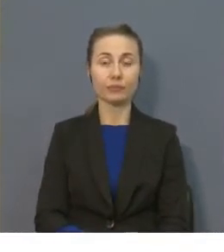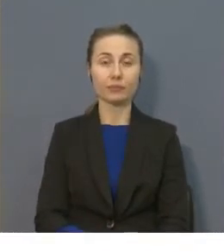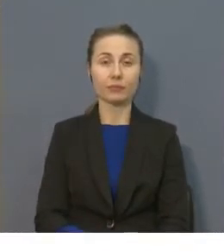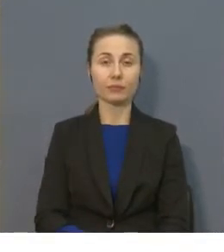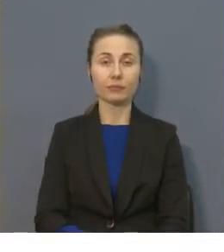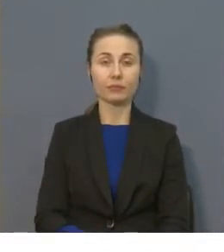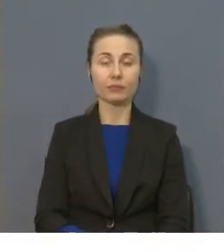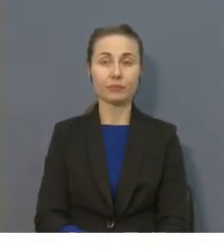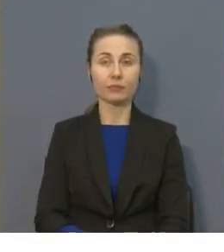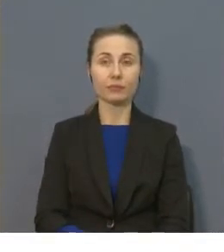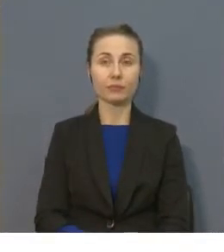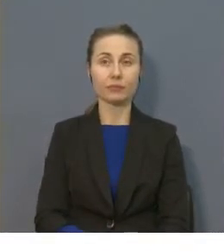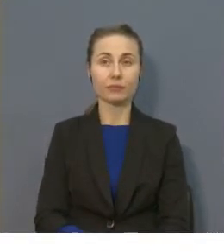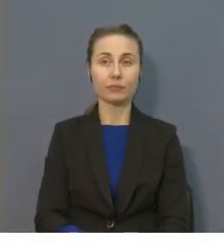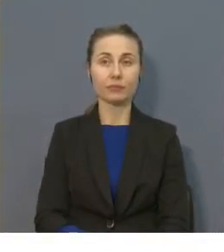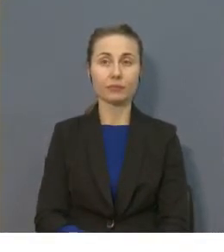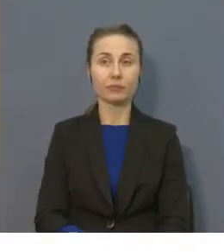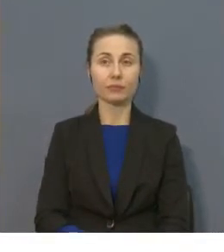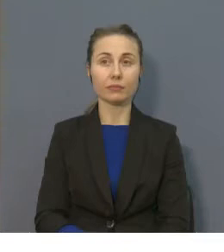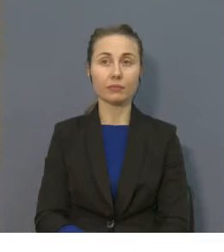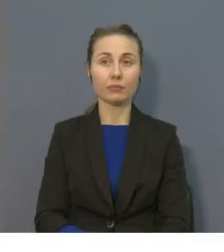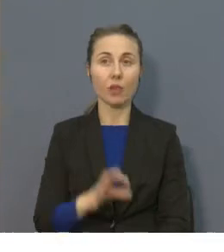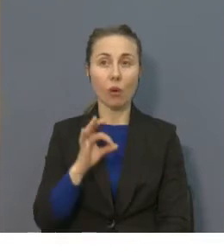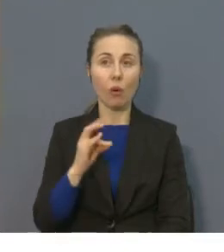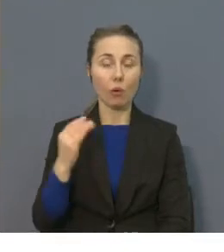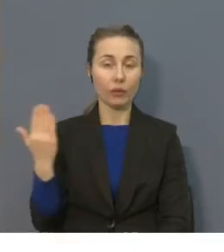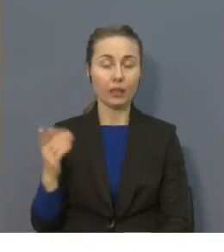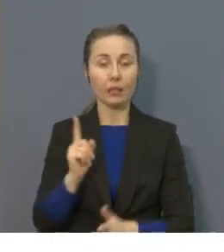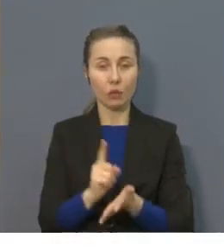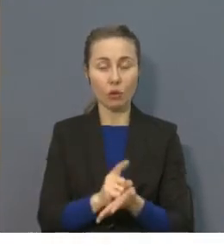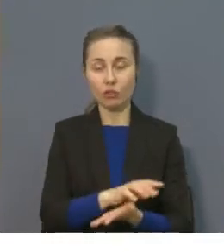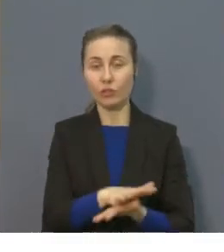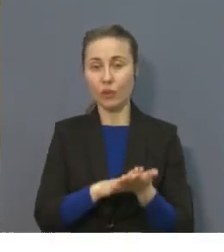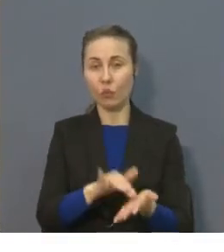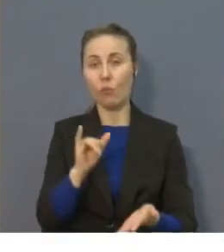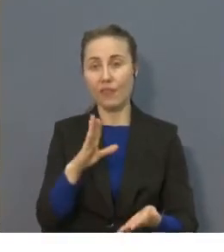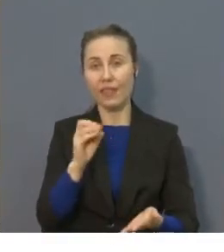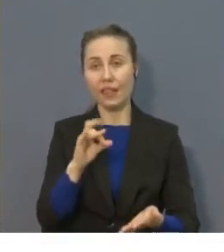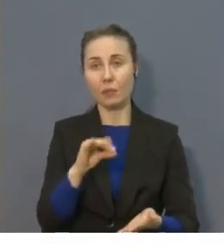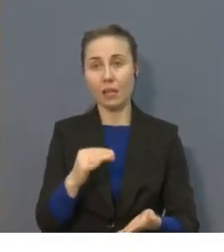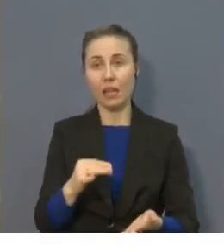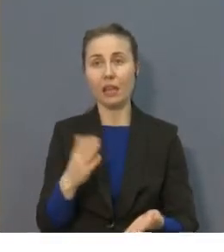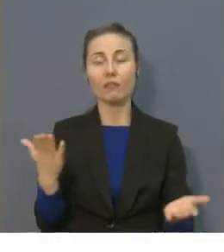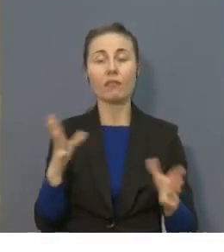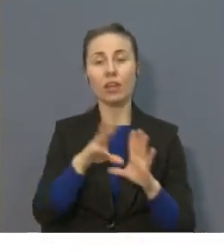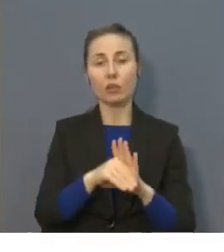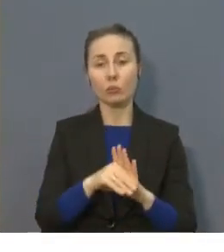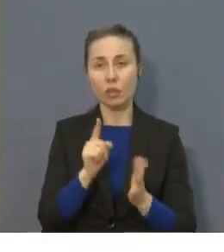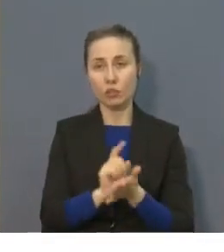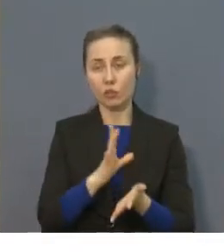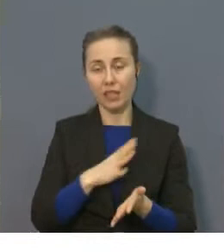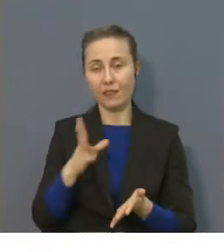сыйлықтың атауы, оның саны және қысқаша сипаттамасы. Сыйлықтан бас тартқан кезде